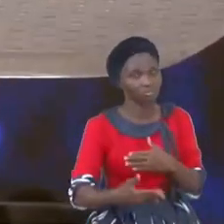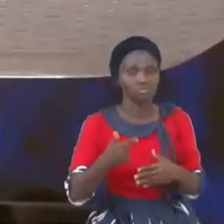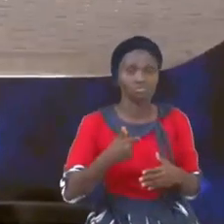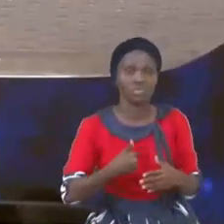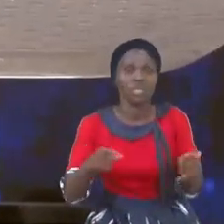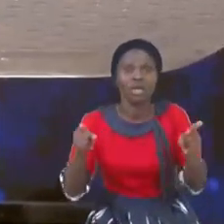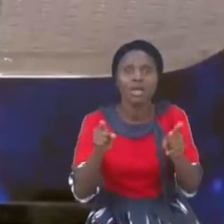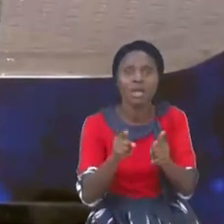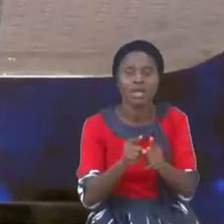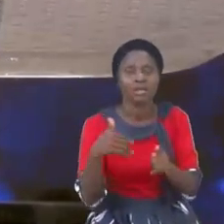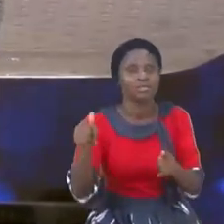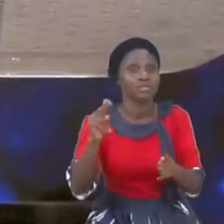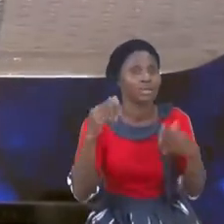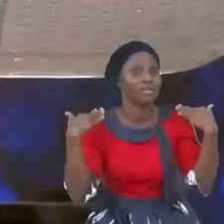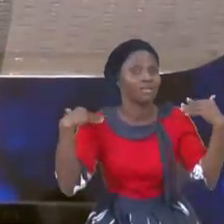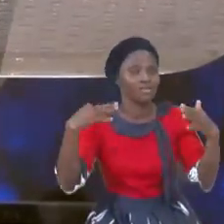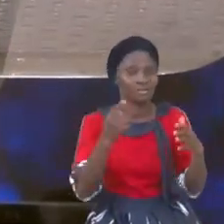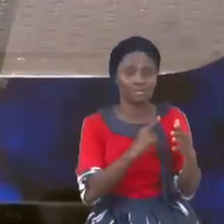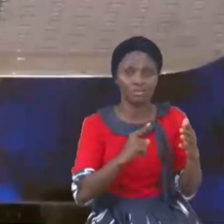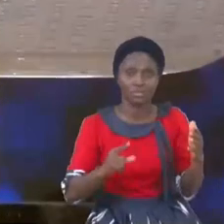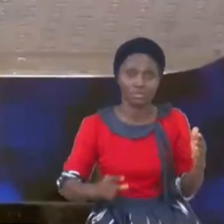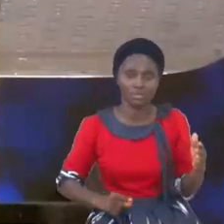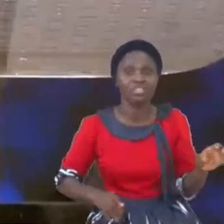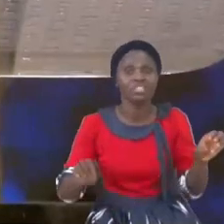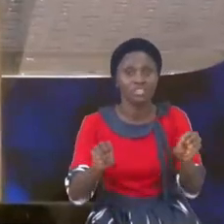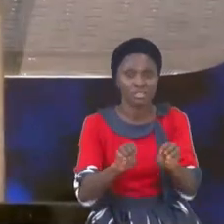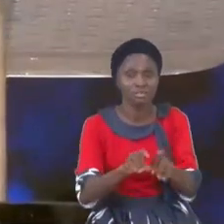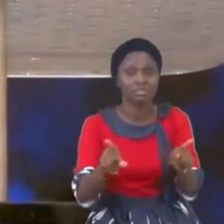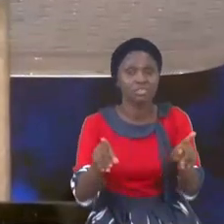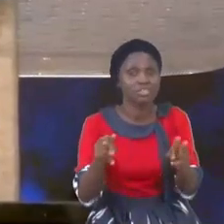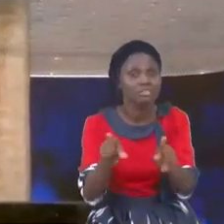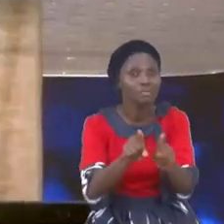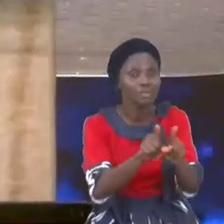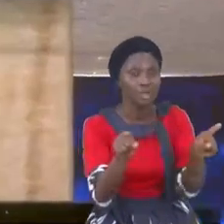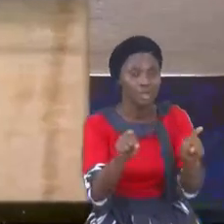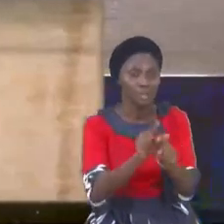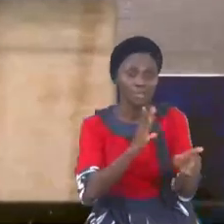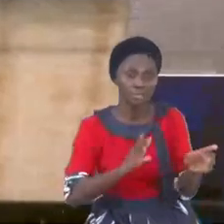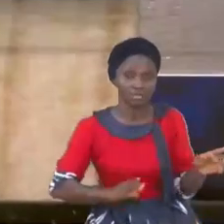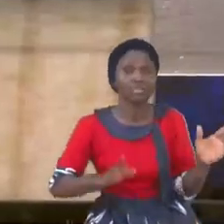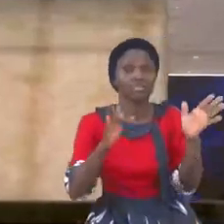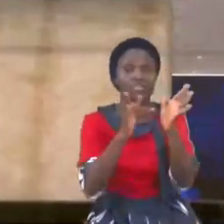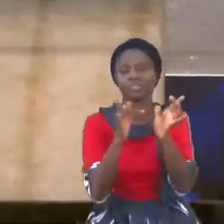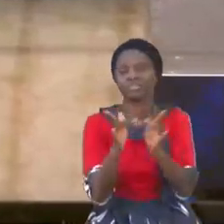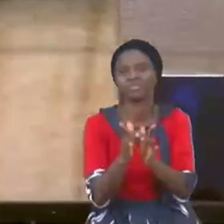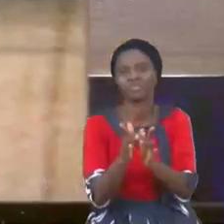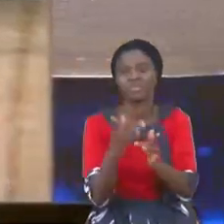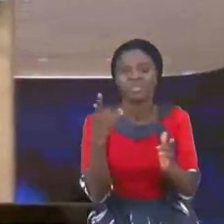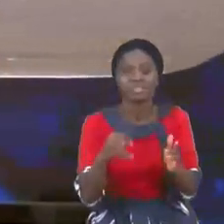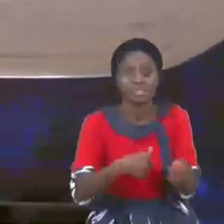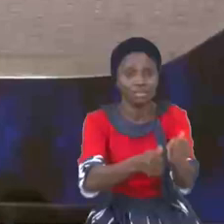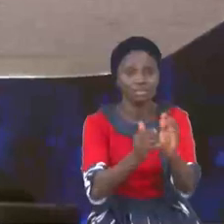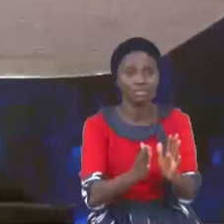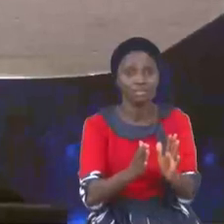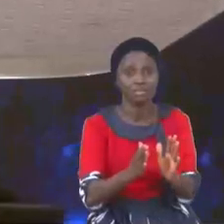ange de Dieu, comme Jésus-Christ. L'apôtre a été reçu